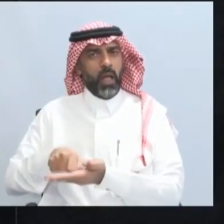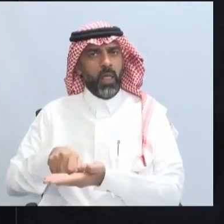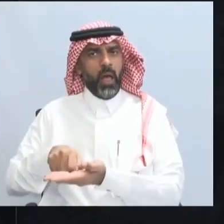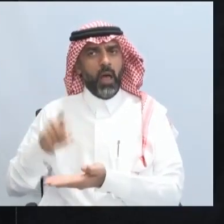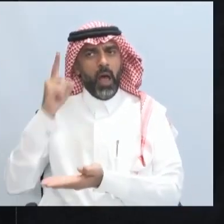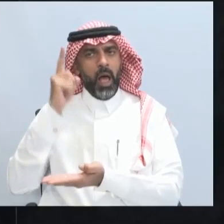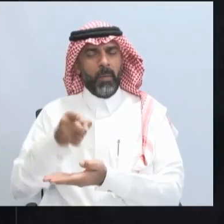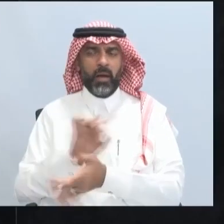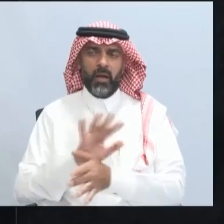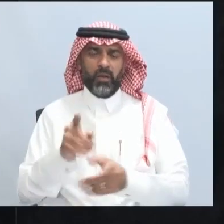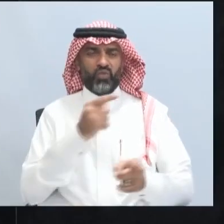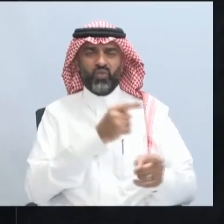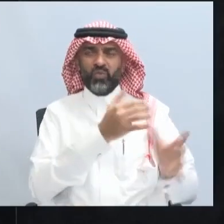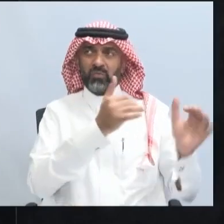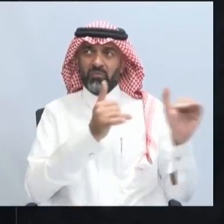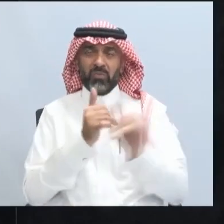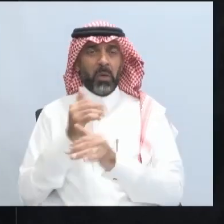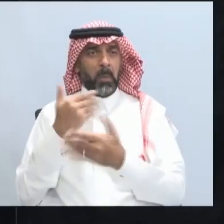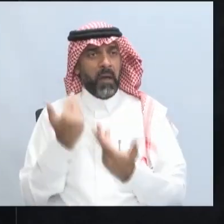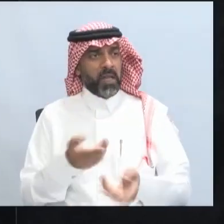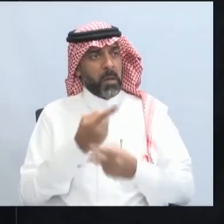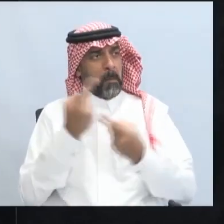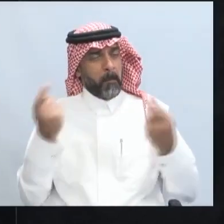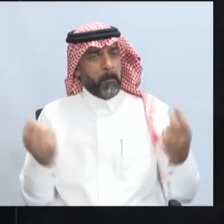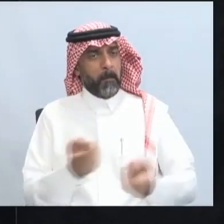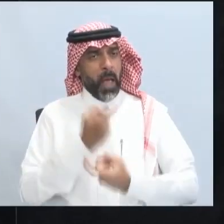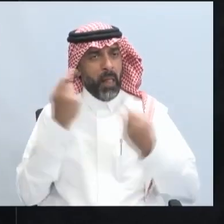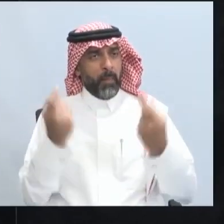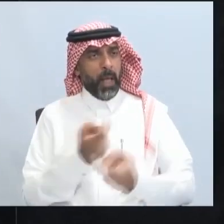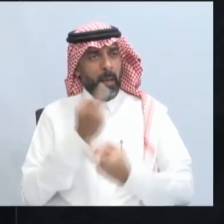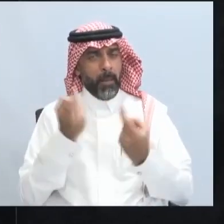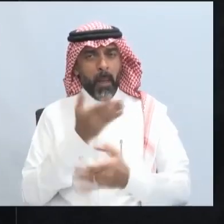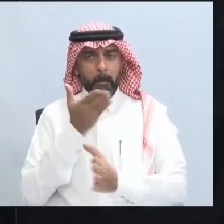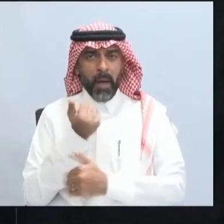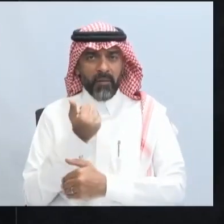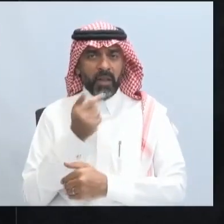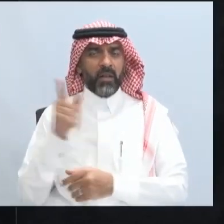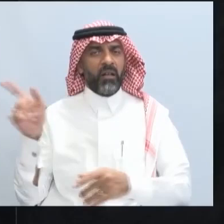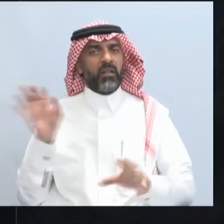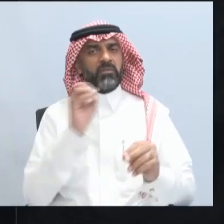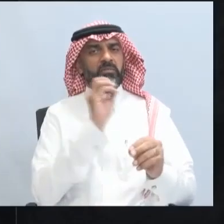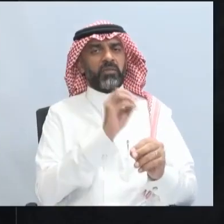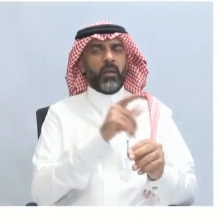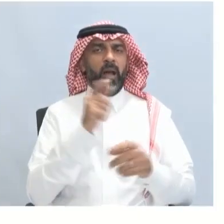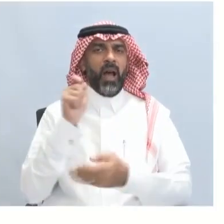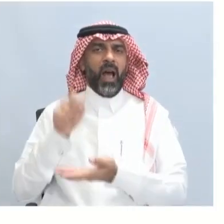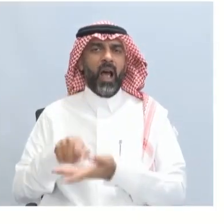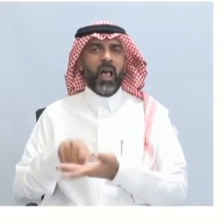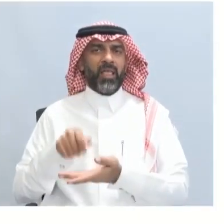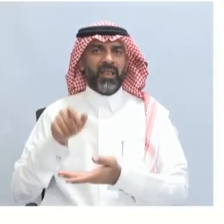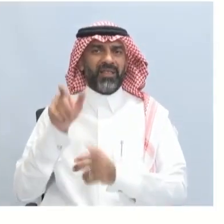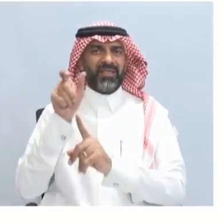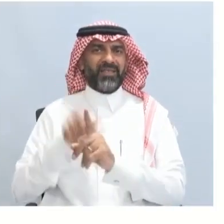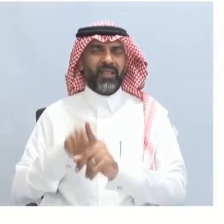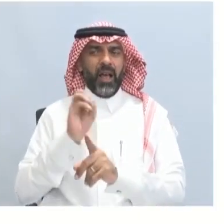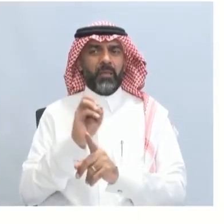الذي يحكم استنادا لامور كثيره يقدرها القاضي في ذلك دون ان يكون في الامكان